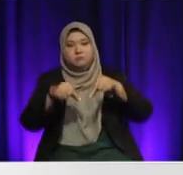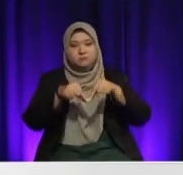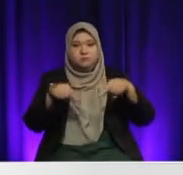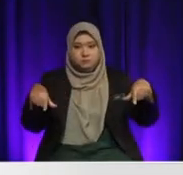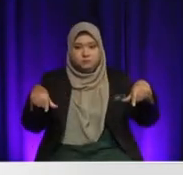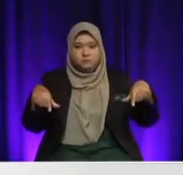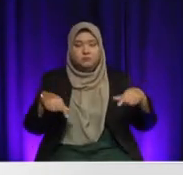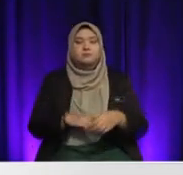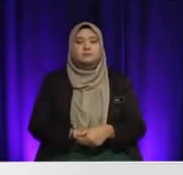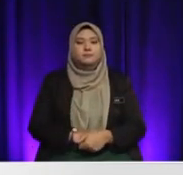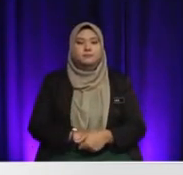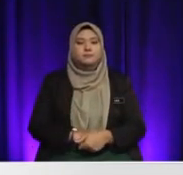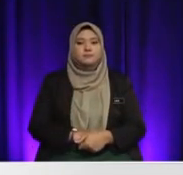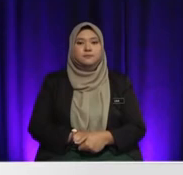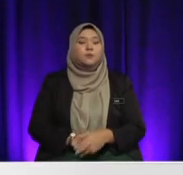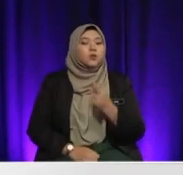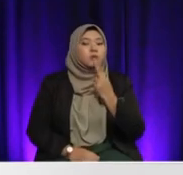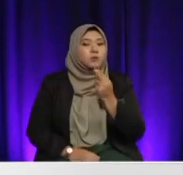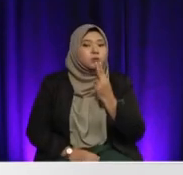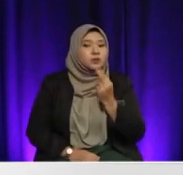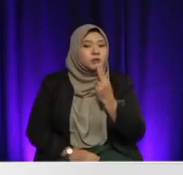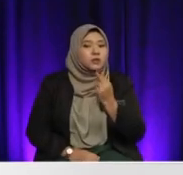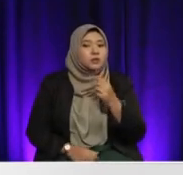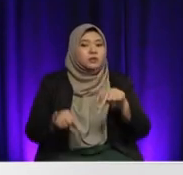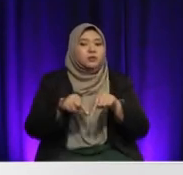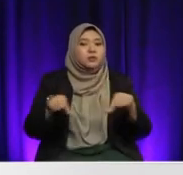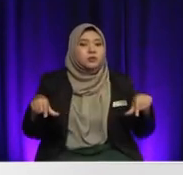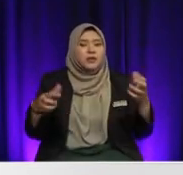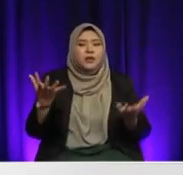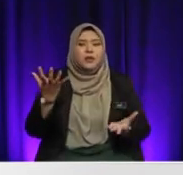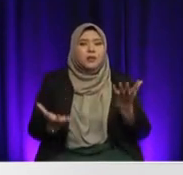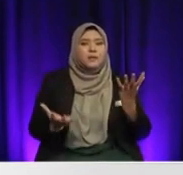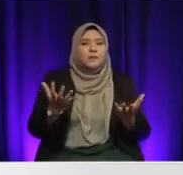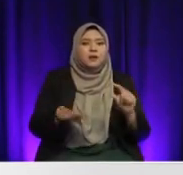Kita akan gunakan apa untuk menyukat atau menimbang dia?